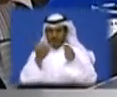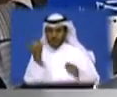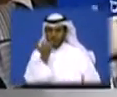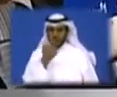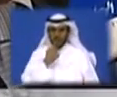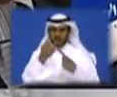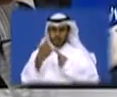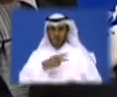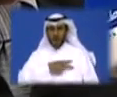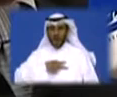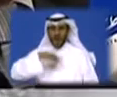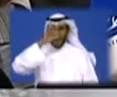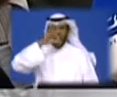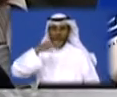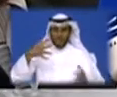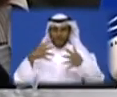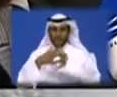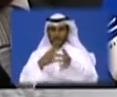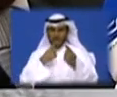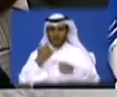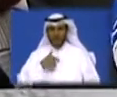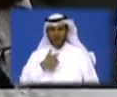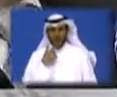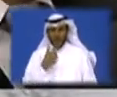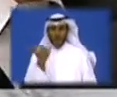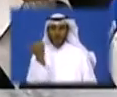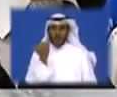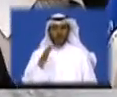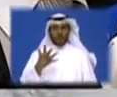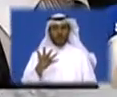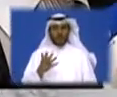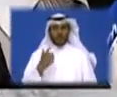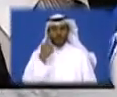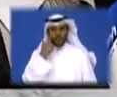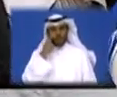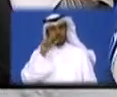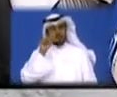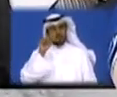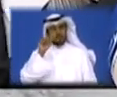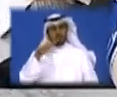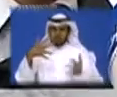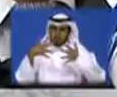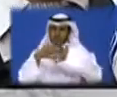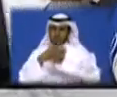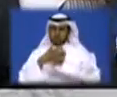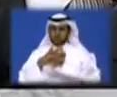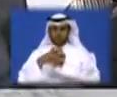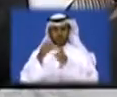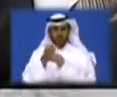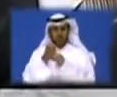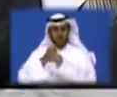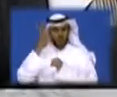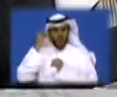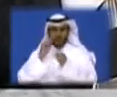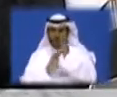الأهمية اكتسب عندي شخصيا عندما اطلعت على تصوراتهم جيدة ومتابعتهم للوضع العراقي وحرصهم على تطوير